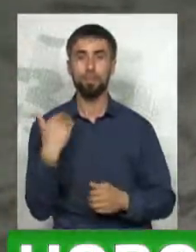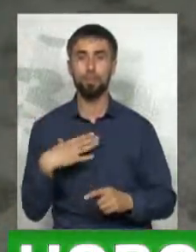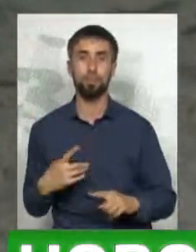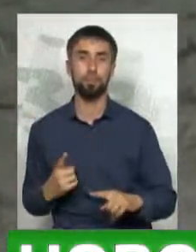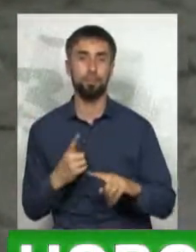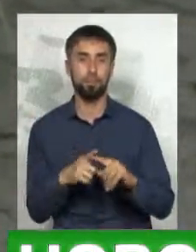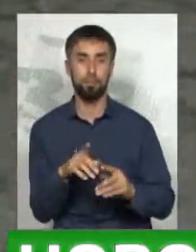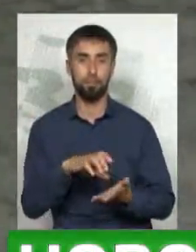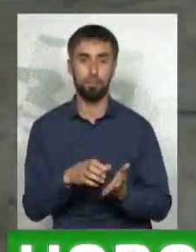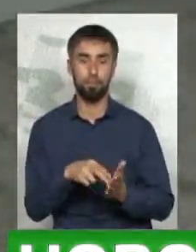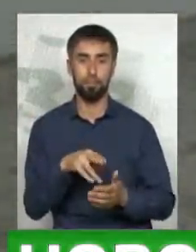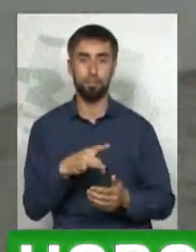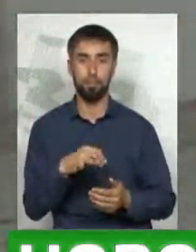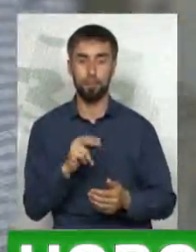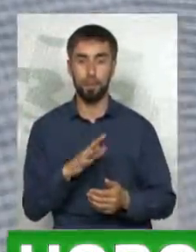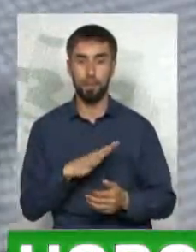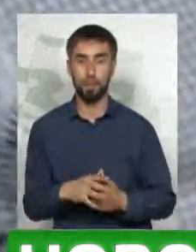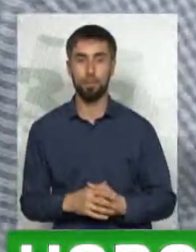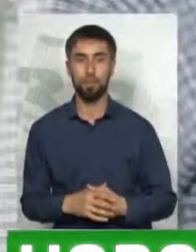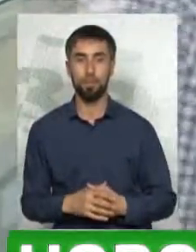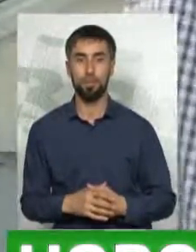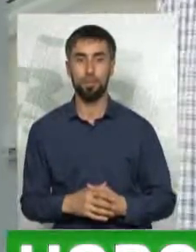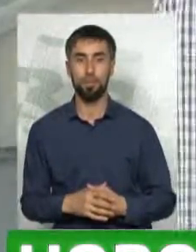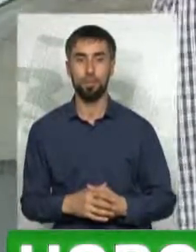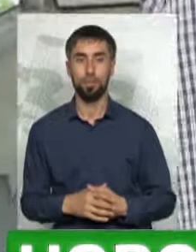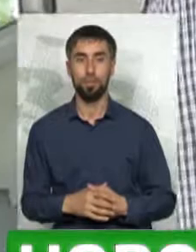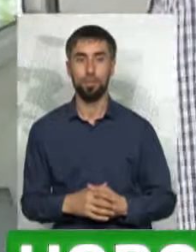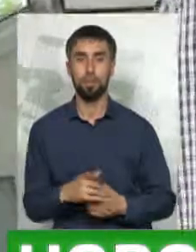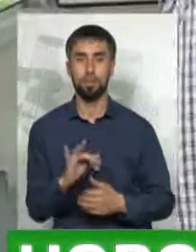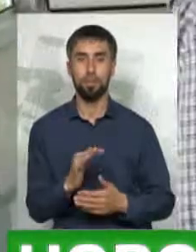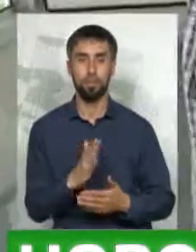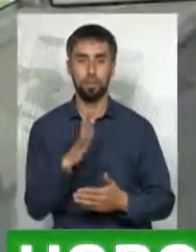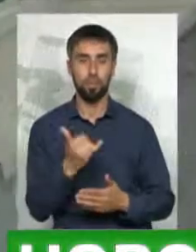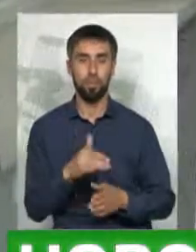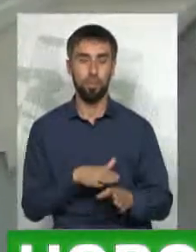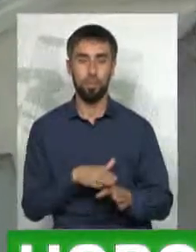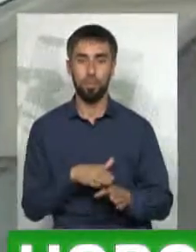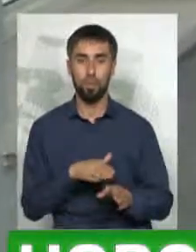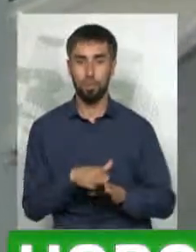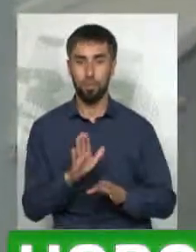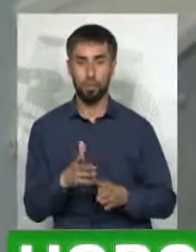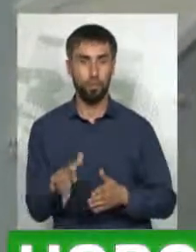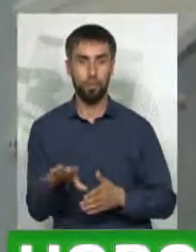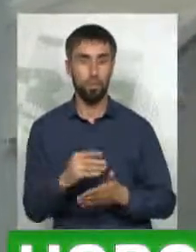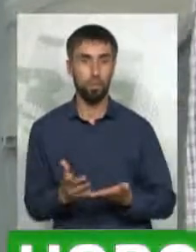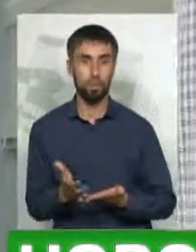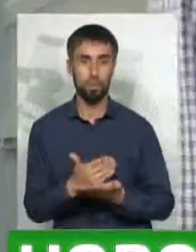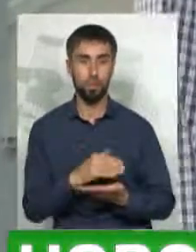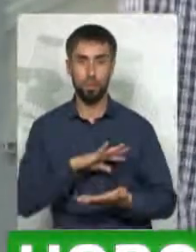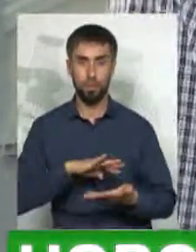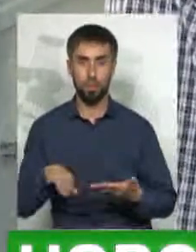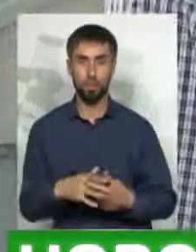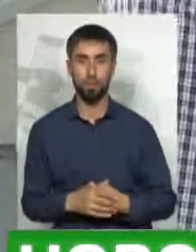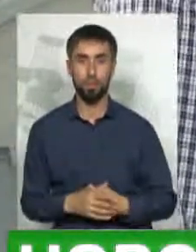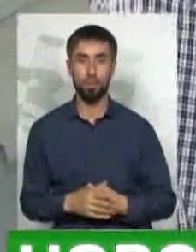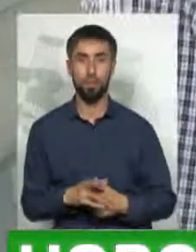в школе. Пристроенный ер. Трещинки, ага, их позвор, трещин ер. А полностью черный, да, я, ага. Хаяхшина, он